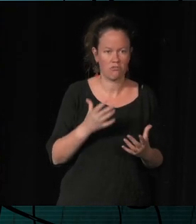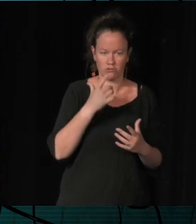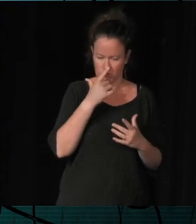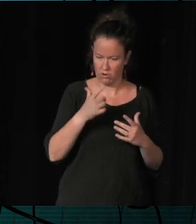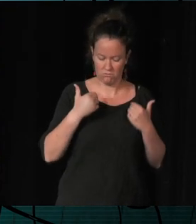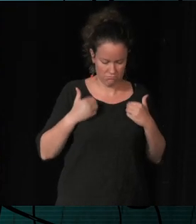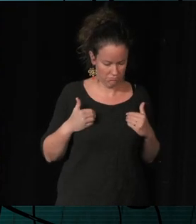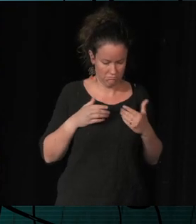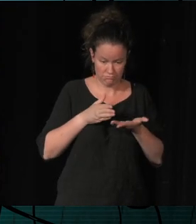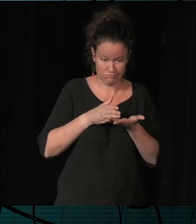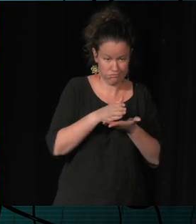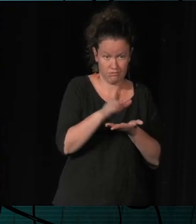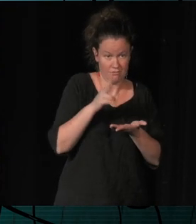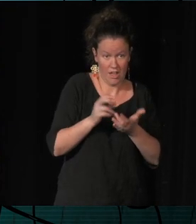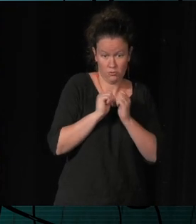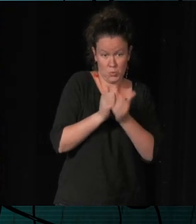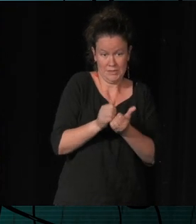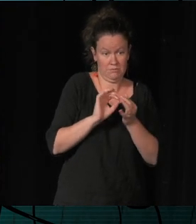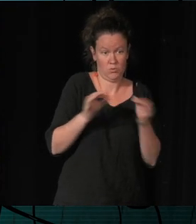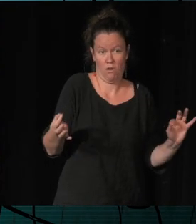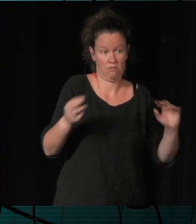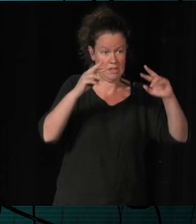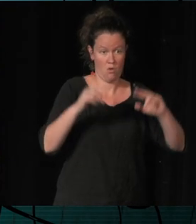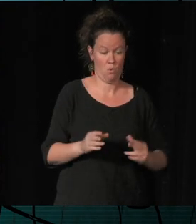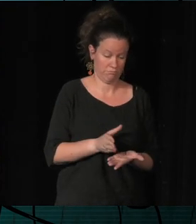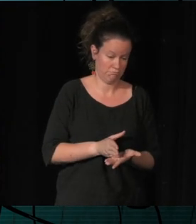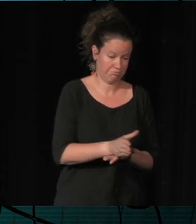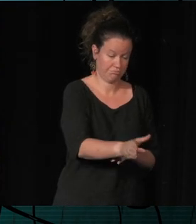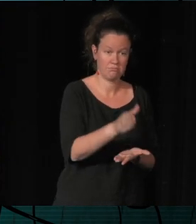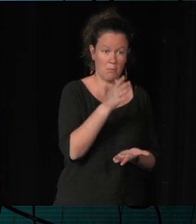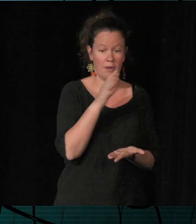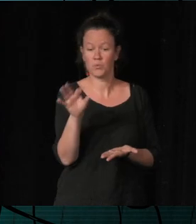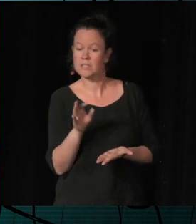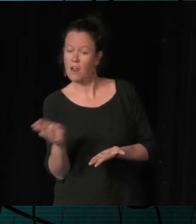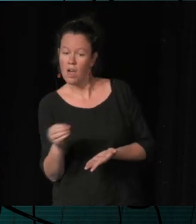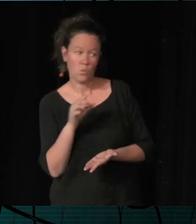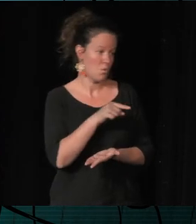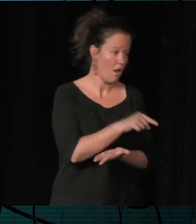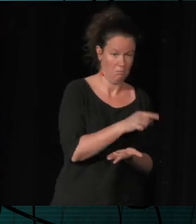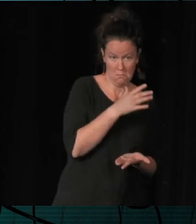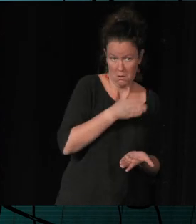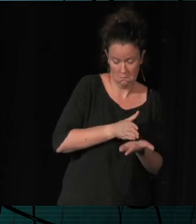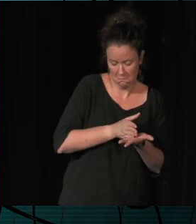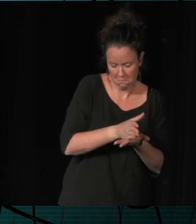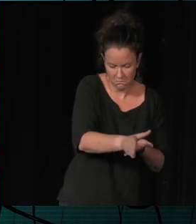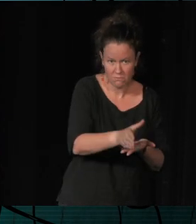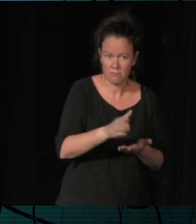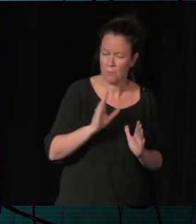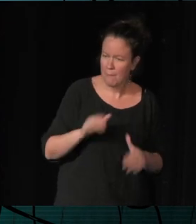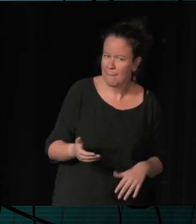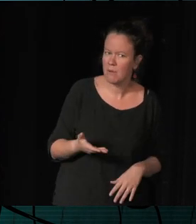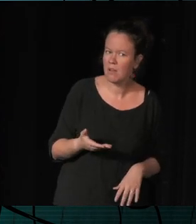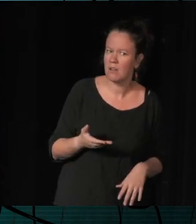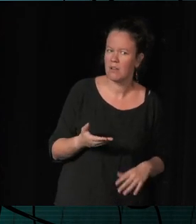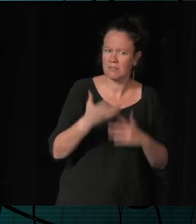sans choix, sans possibilité d'embranchement particulier, pour rendre crédible